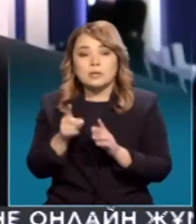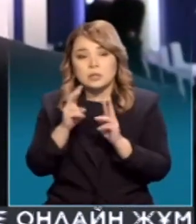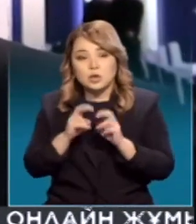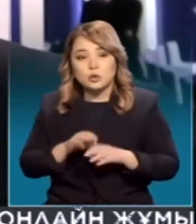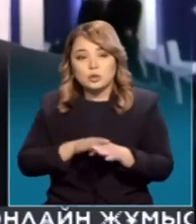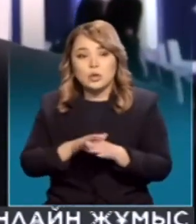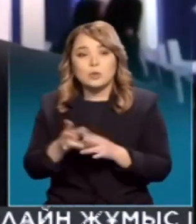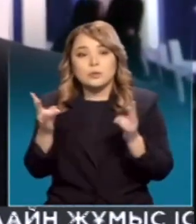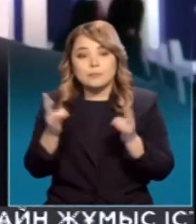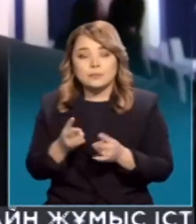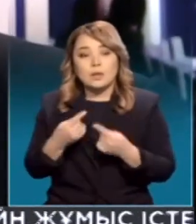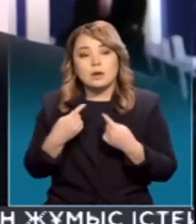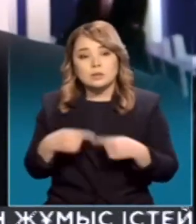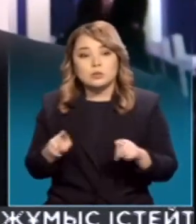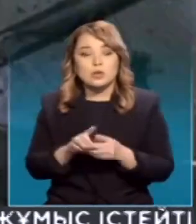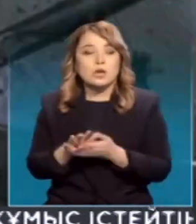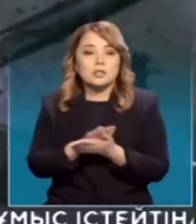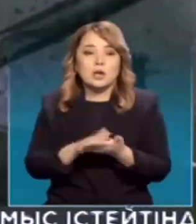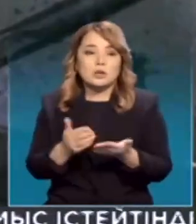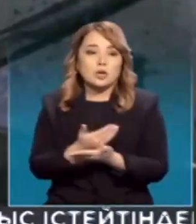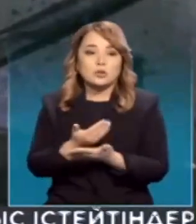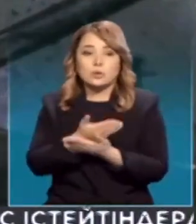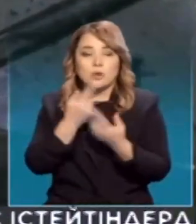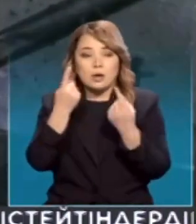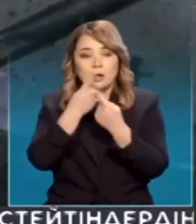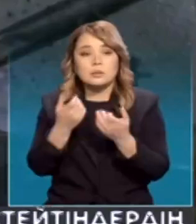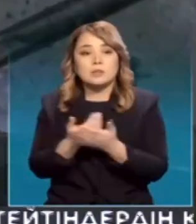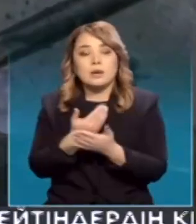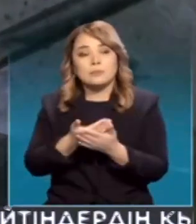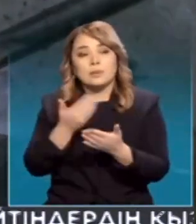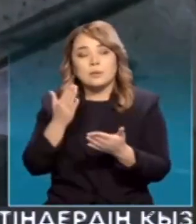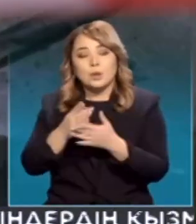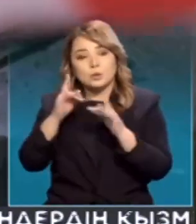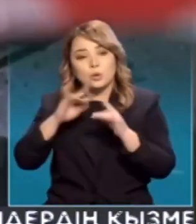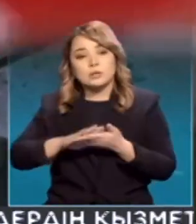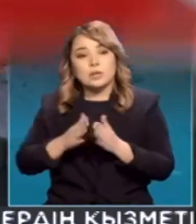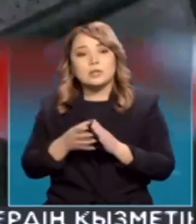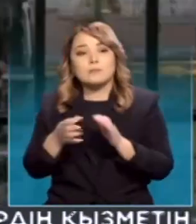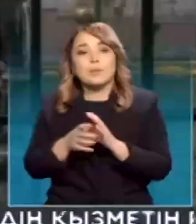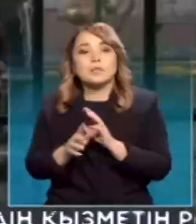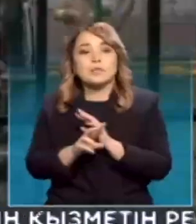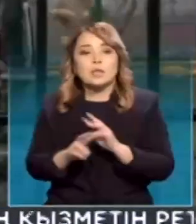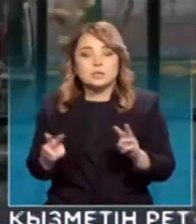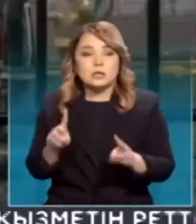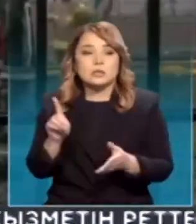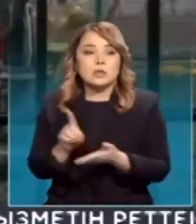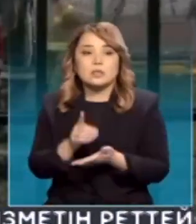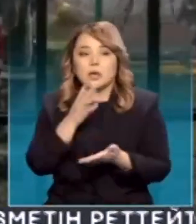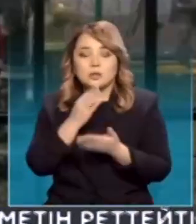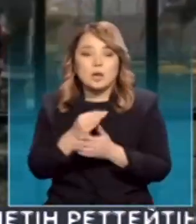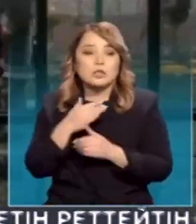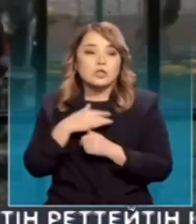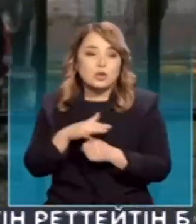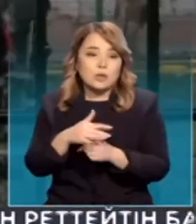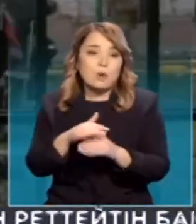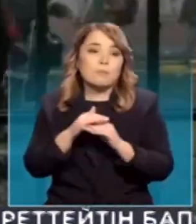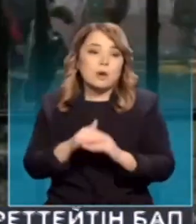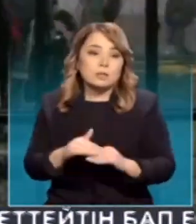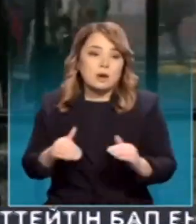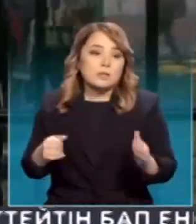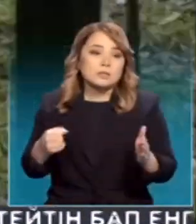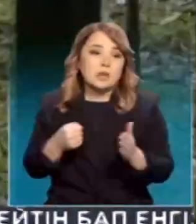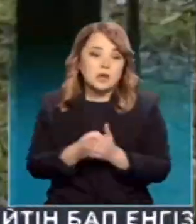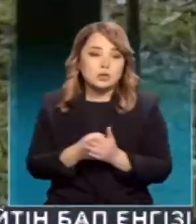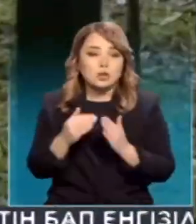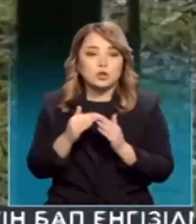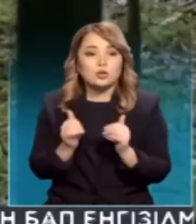қажет. Әзірге бұдан басқа ақпарат жоқ. Алдын ала мәліметтерге сай, елдің төтенше жағдайлар министрлігіне тиесілі тікұшақ алдымен балабақшаға соғылып, кейін